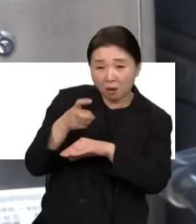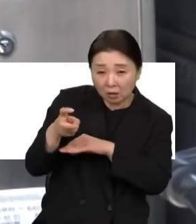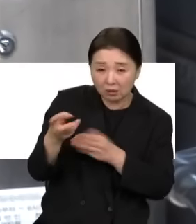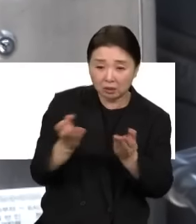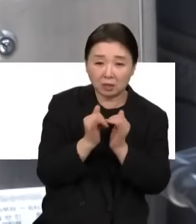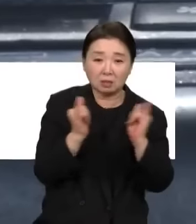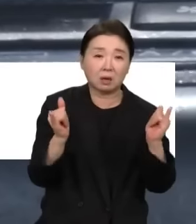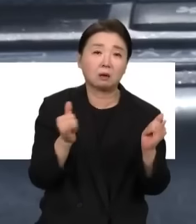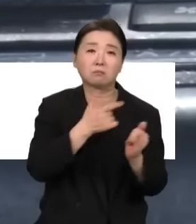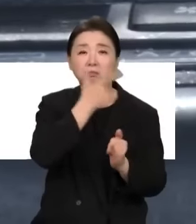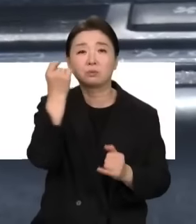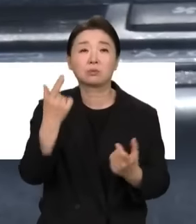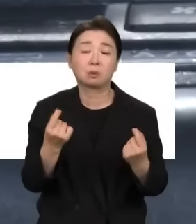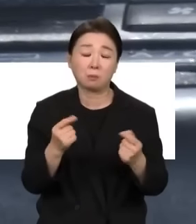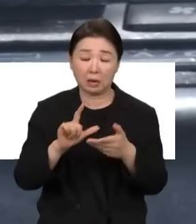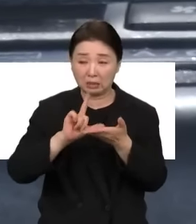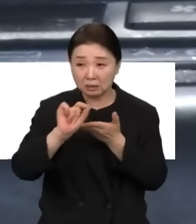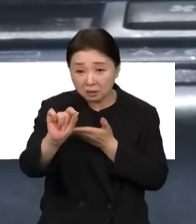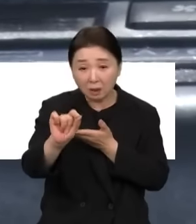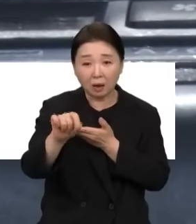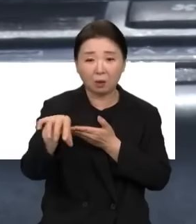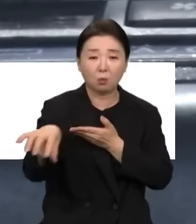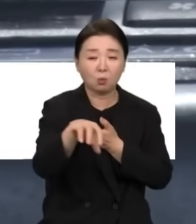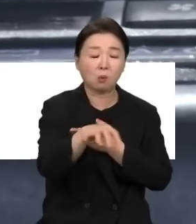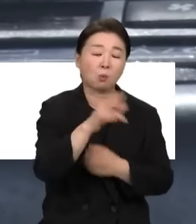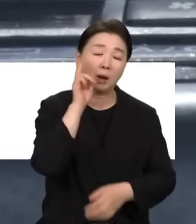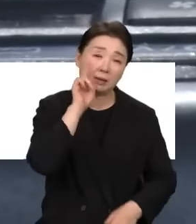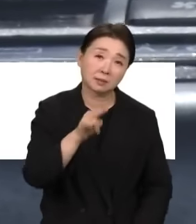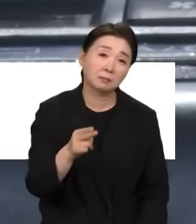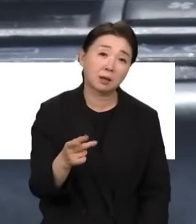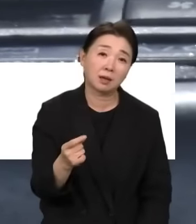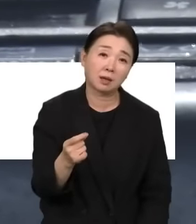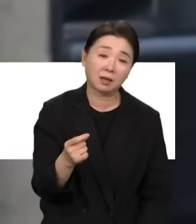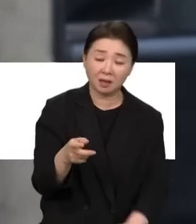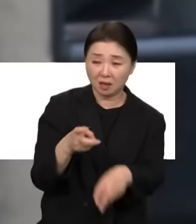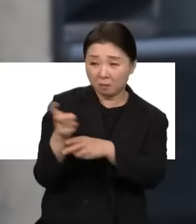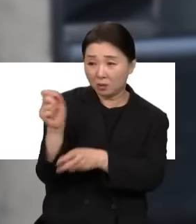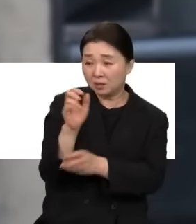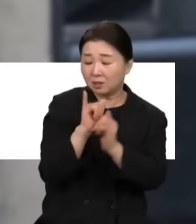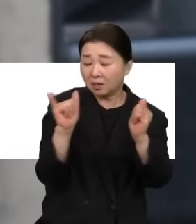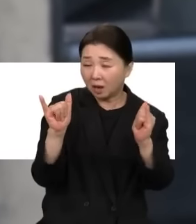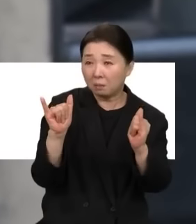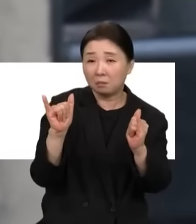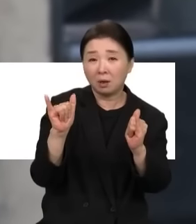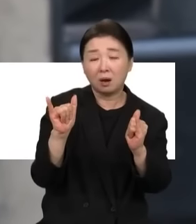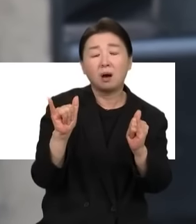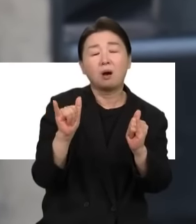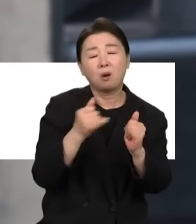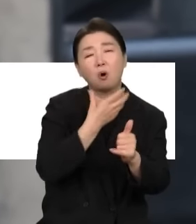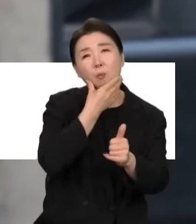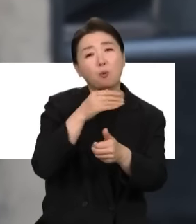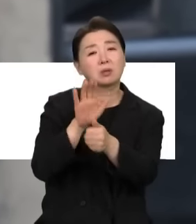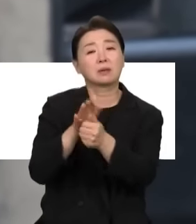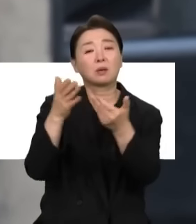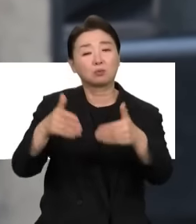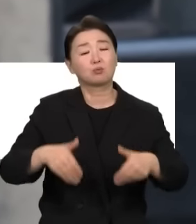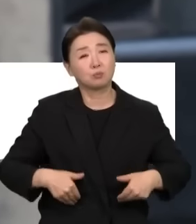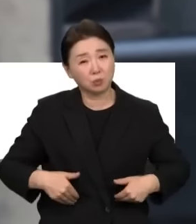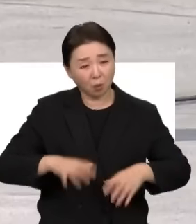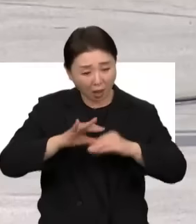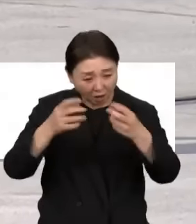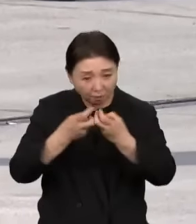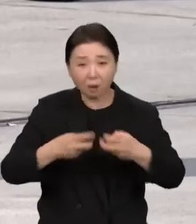종사자가 부족하고 또 지방은 더 심각해요. 버스 종사자 처우 개선을 위한 대책을 수립해야 함에도